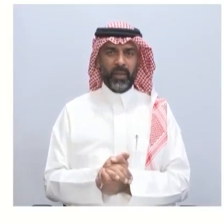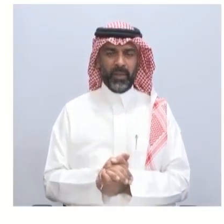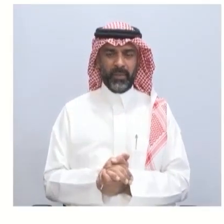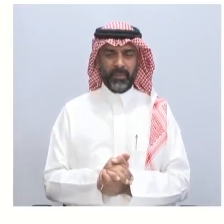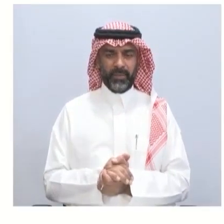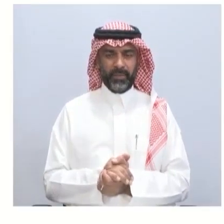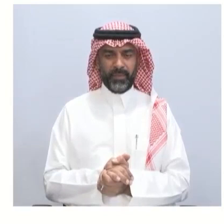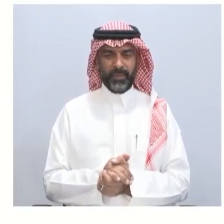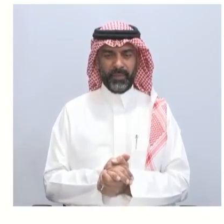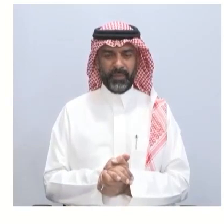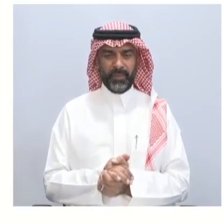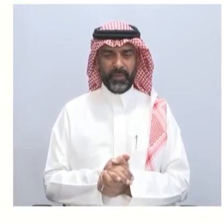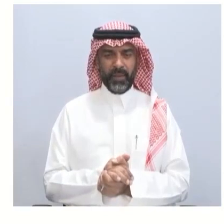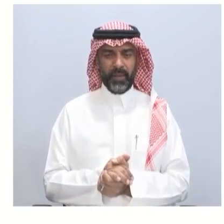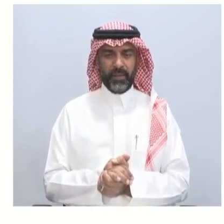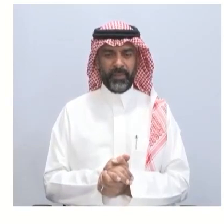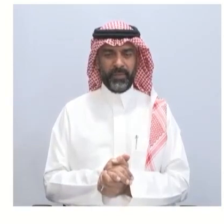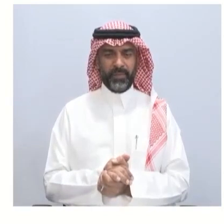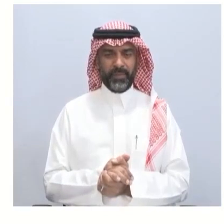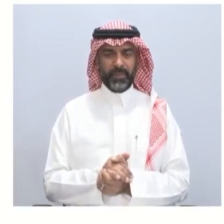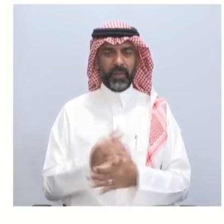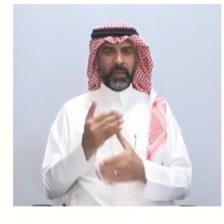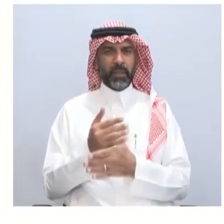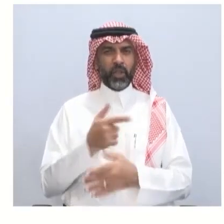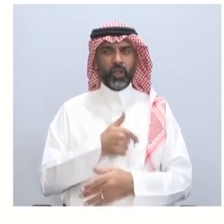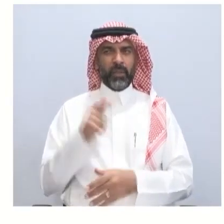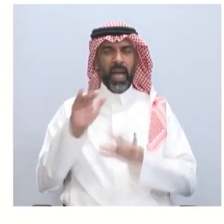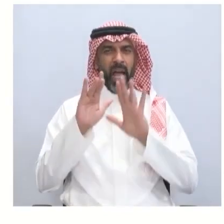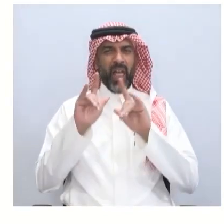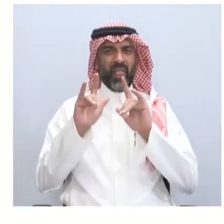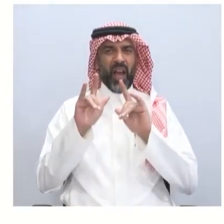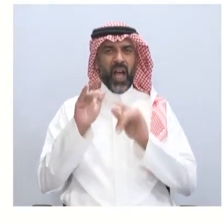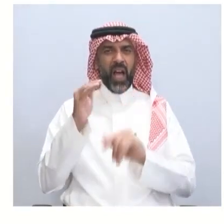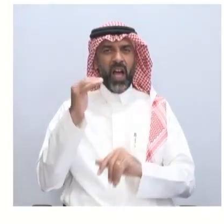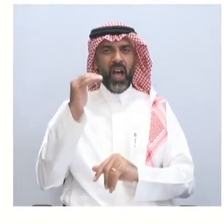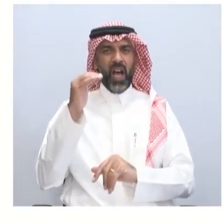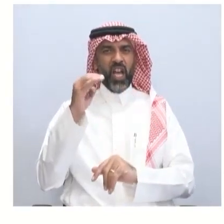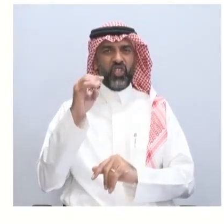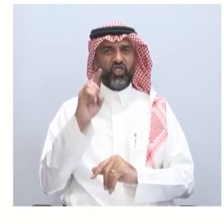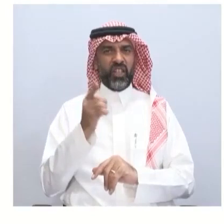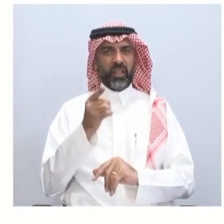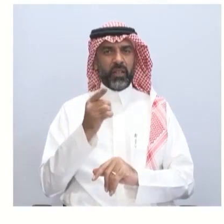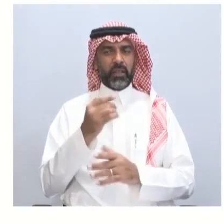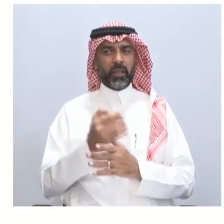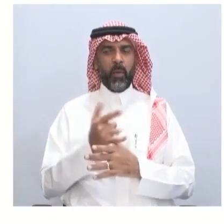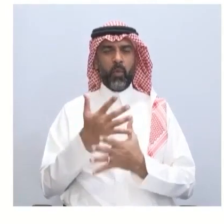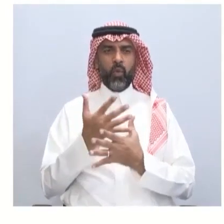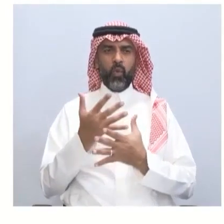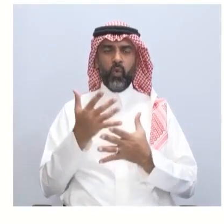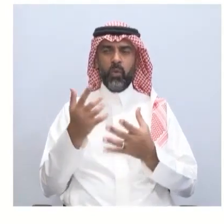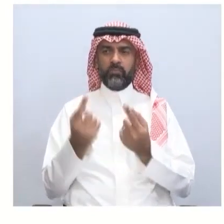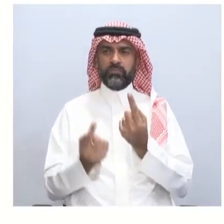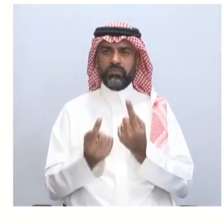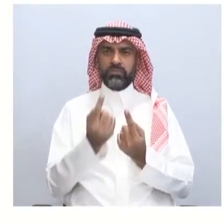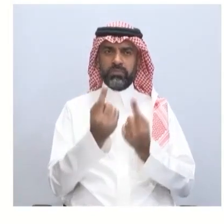سميت بهذا الاسم لكثره الخضره فيها اي بمعنى المزارع